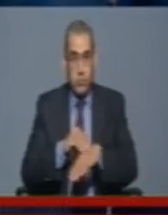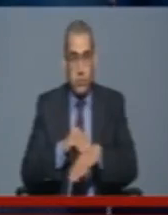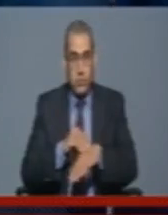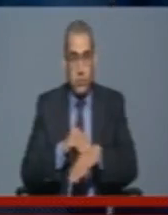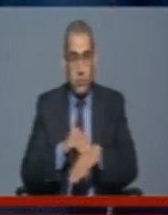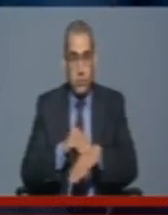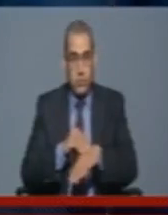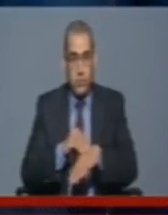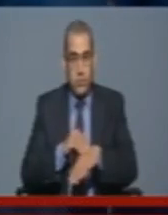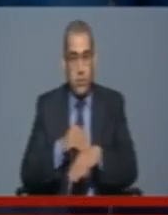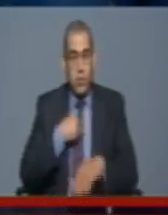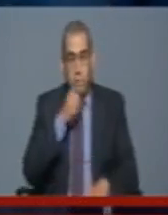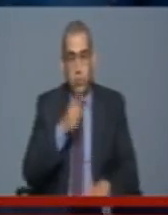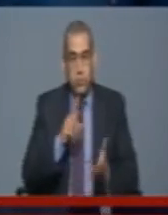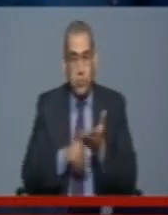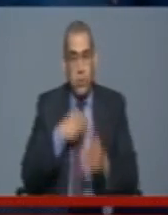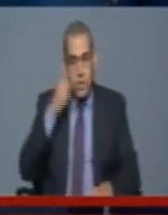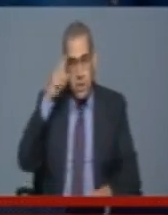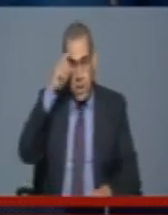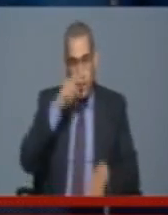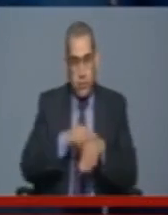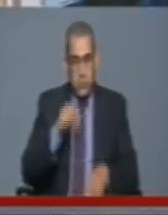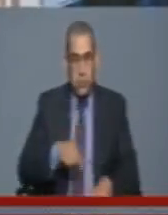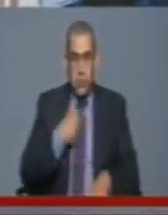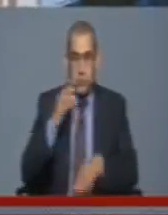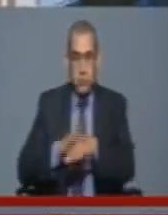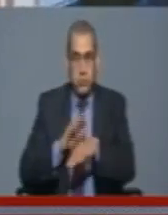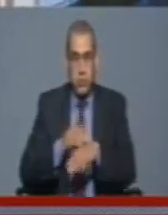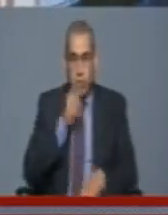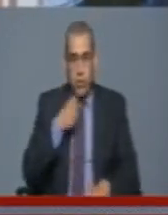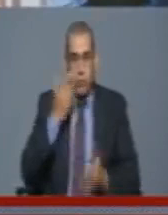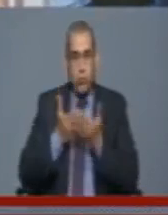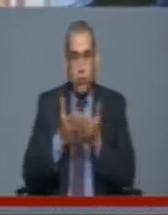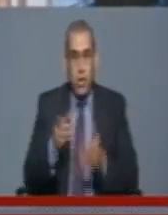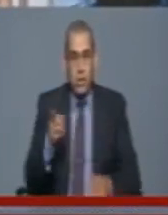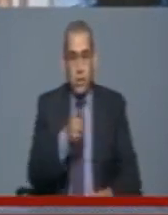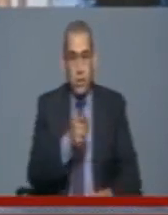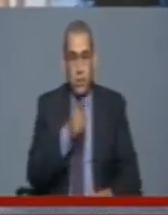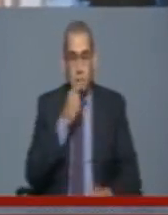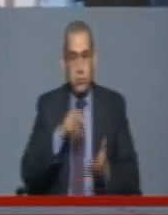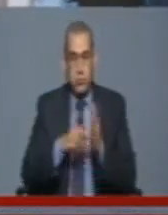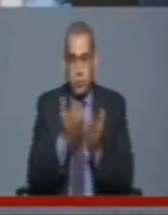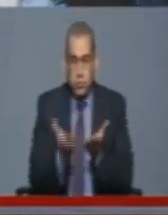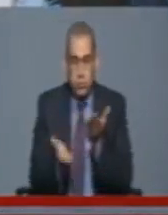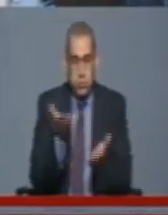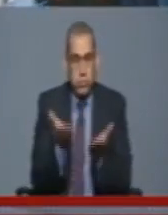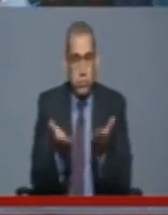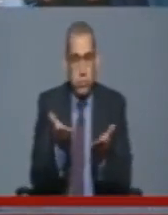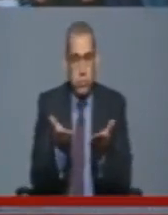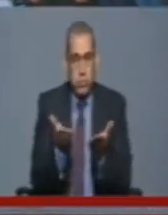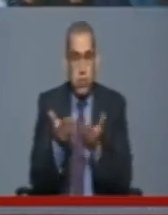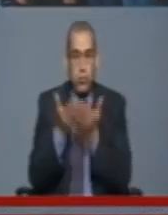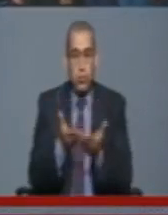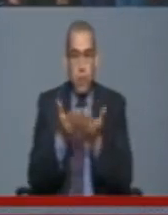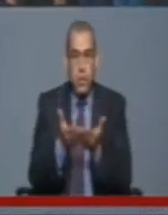يعني رغم طبعا ظروفنا الصعبة ديت، لكن عايز اقول لكم ان حجم المساعدات مقارنة بالمساعدات اللي تم